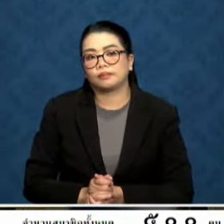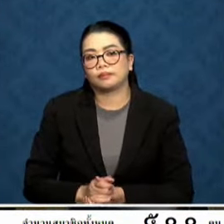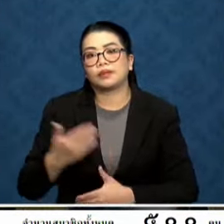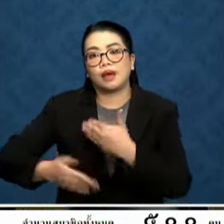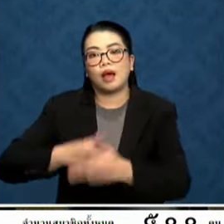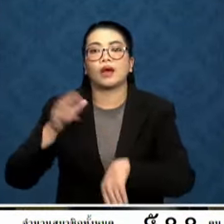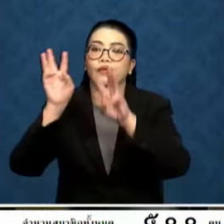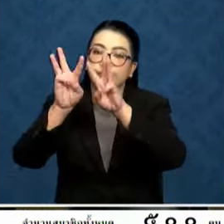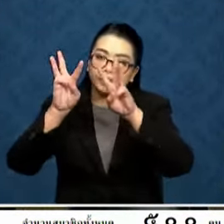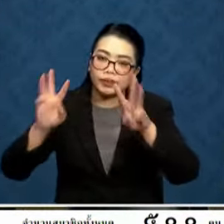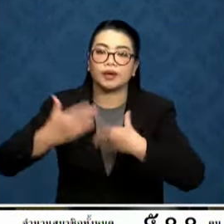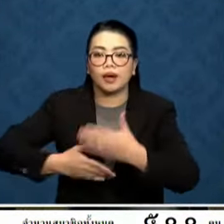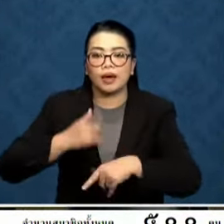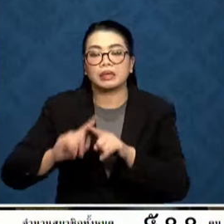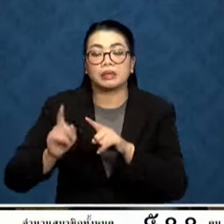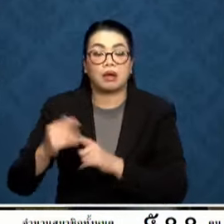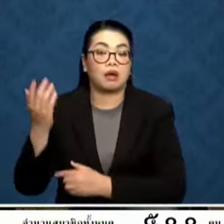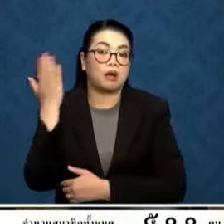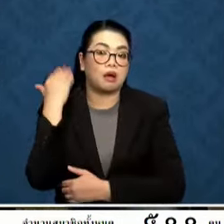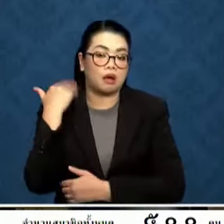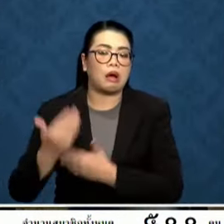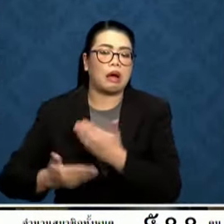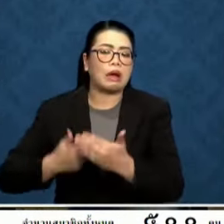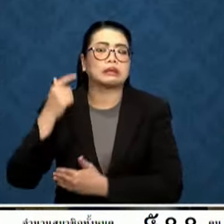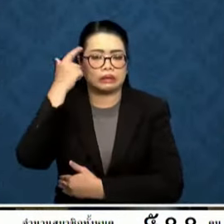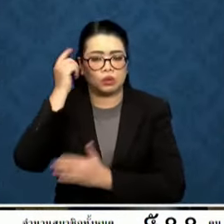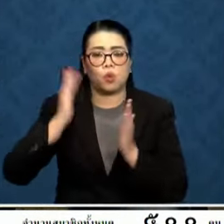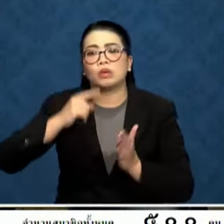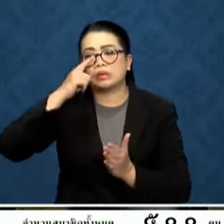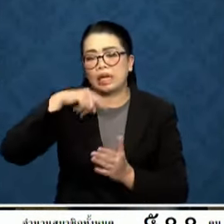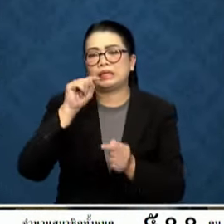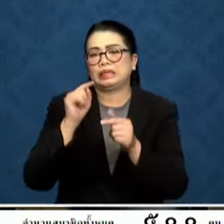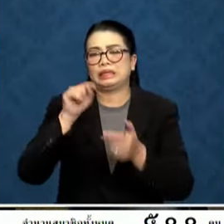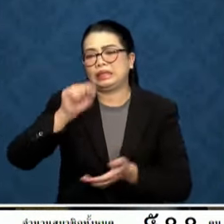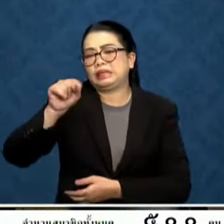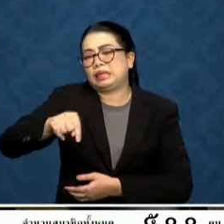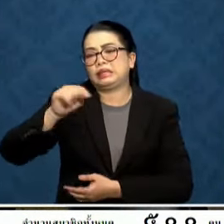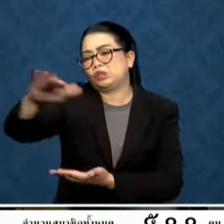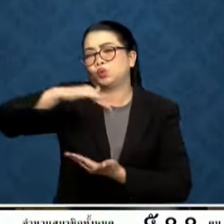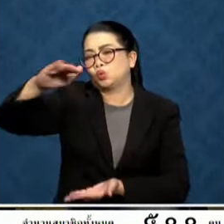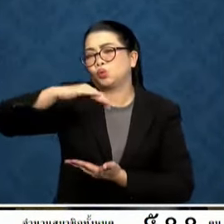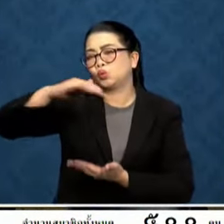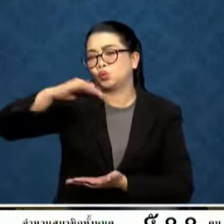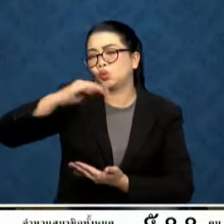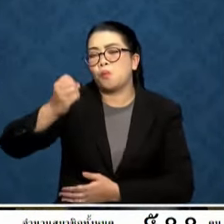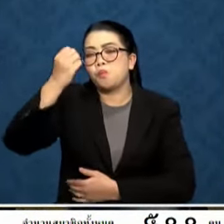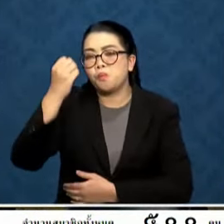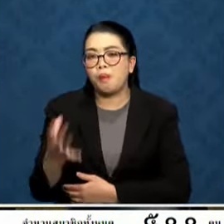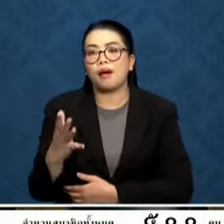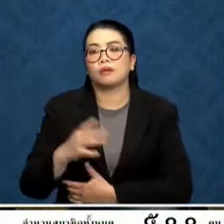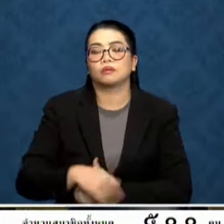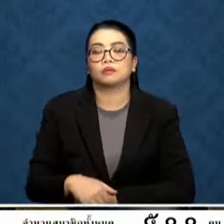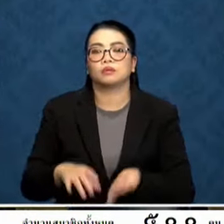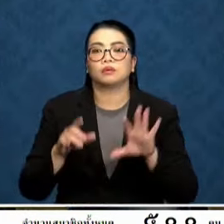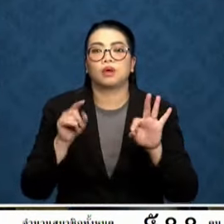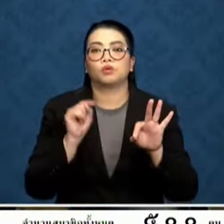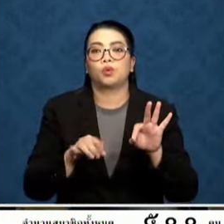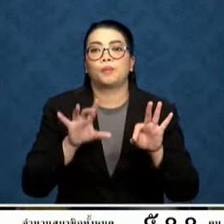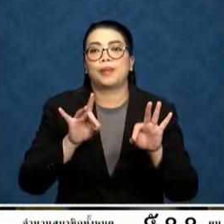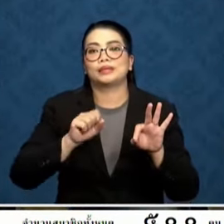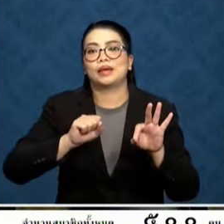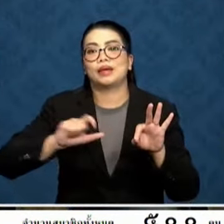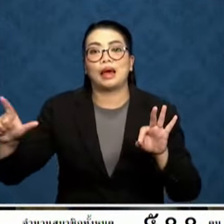256ที่ผ่านมาเราก็มีตัวเลขว่ามีการคาดการว่ามีคนไทยซื้อของออนไลน์มากถึง 9.8แสนล้าน